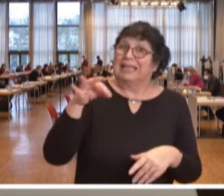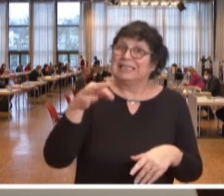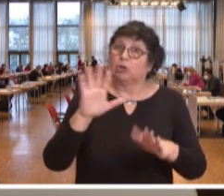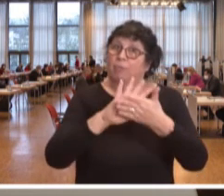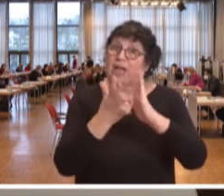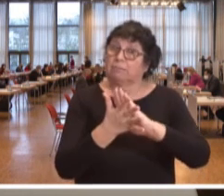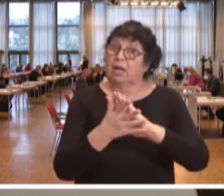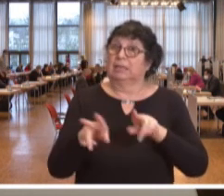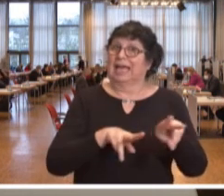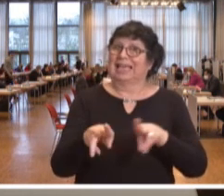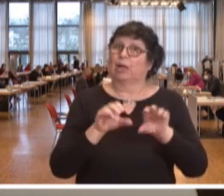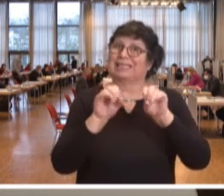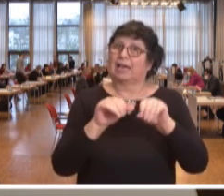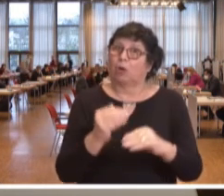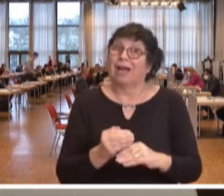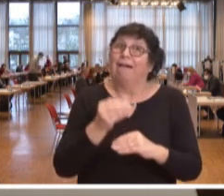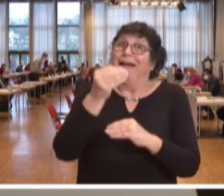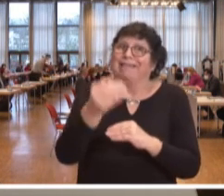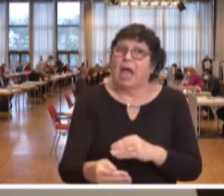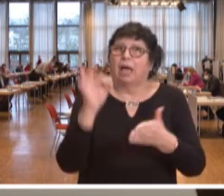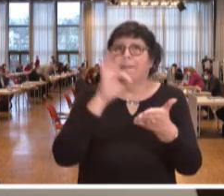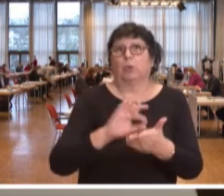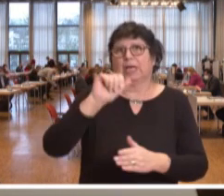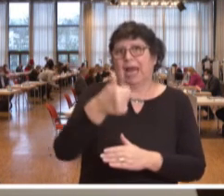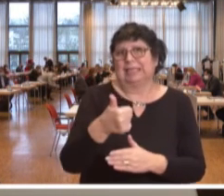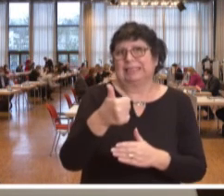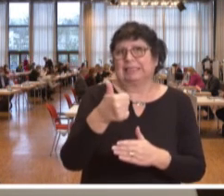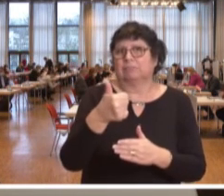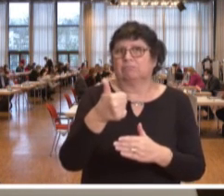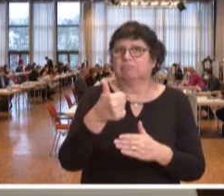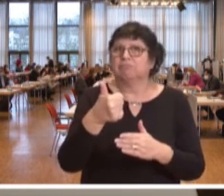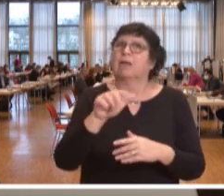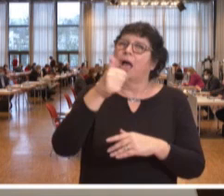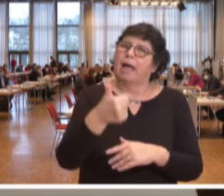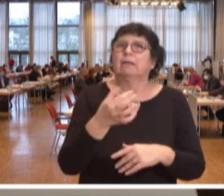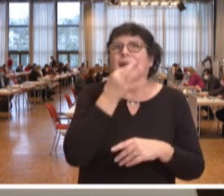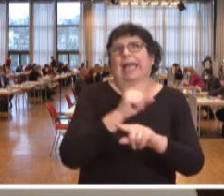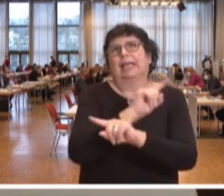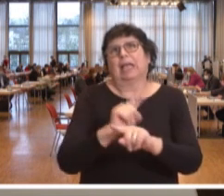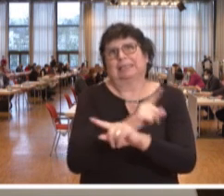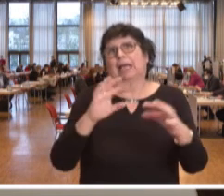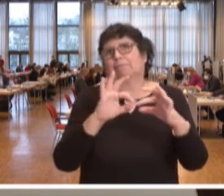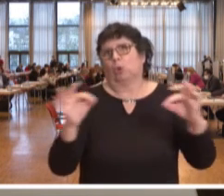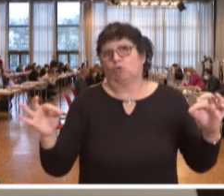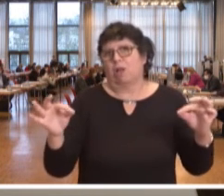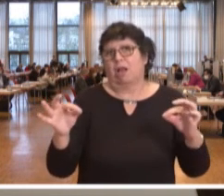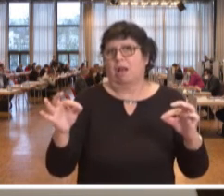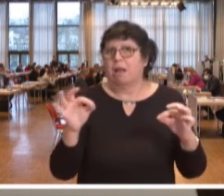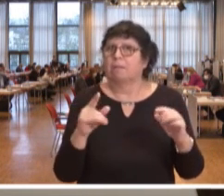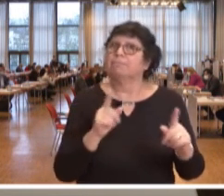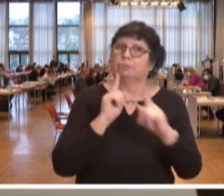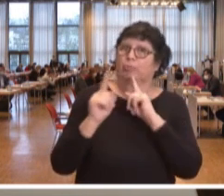übereingekommen, die Regierungserklärung nach Tagesordnungspunkt 1 in einem ganzen Redezeitmodul zu behandeln.